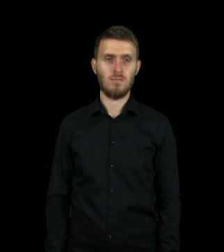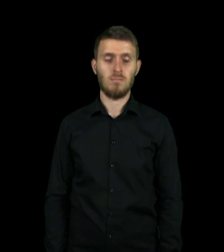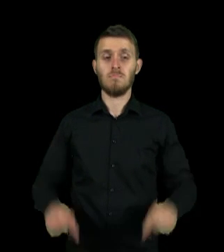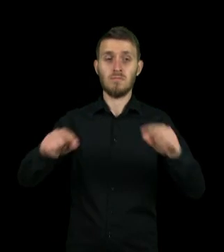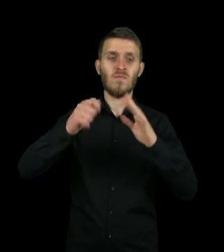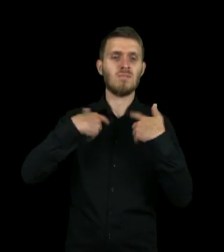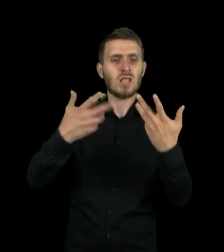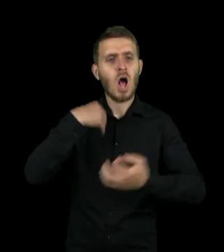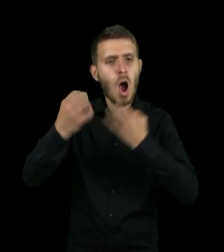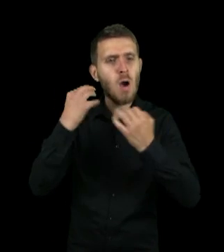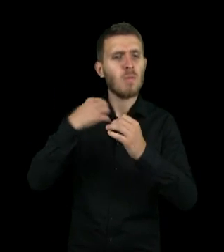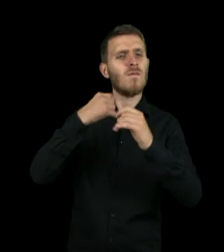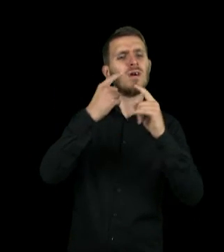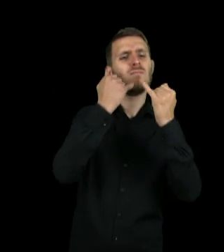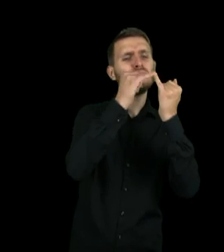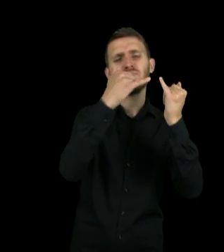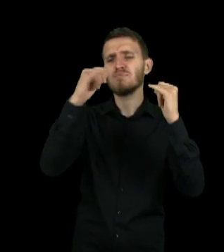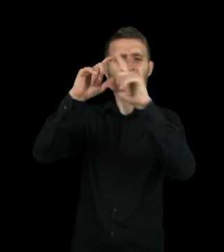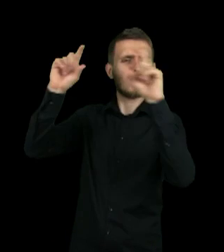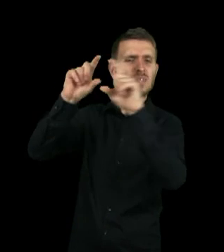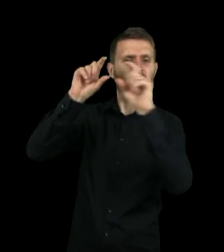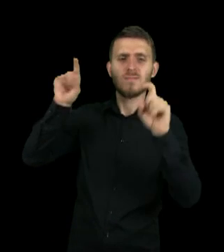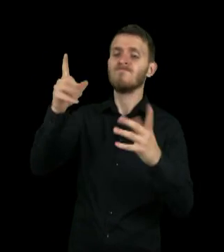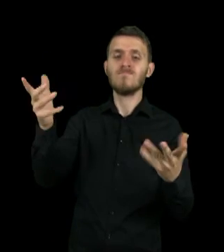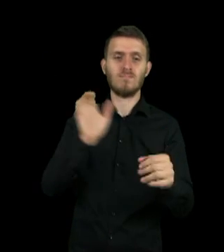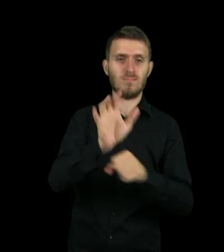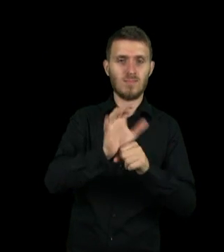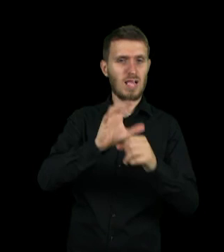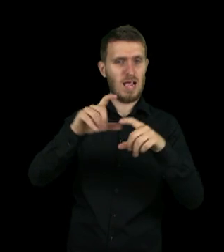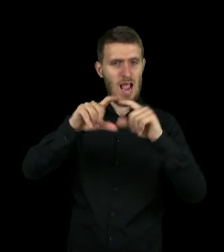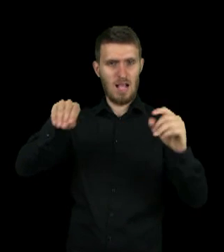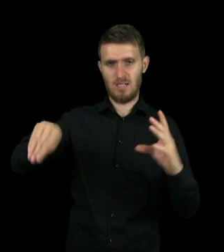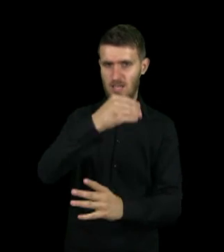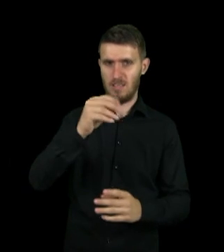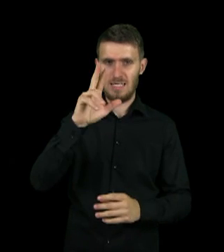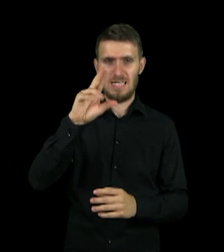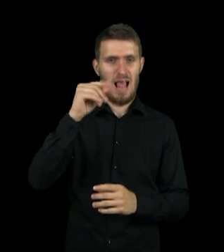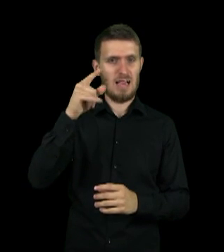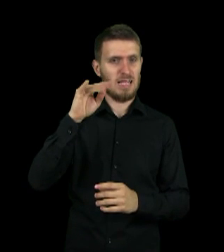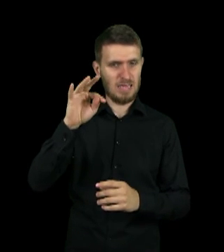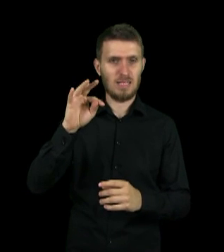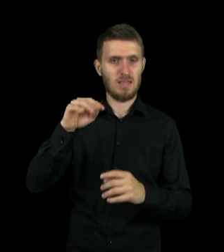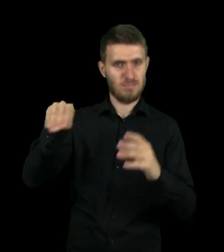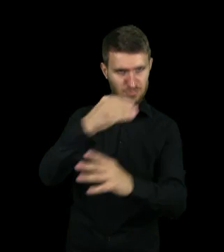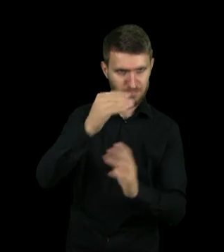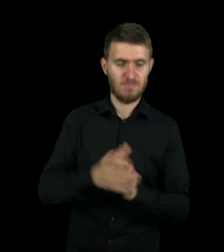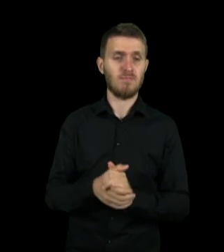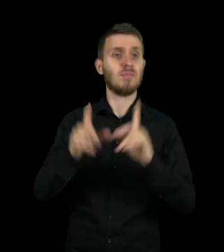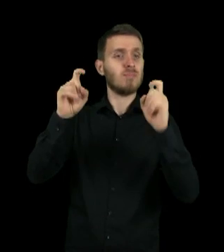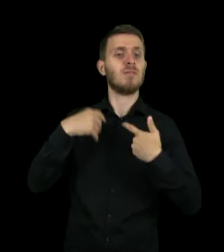w tym filmie zamierzam przedstawić różne instytucje wydające i obsługujące karty kredytowe Zacznijmy od